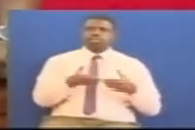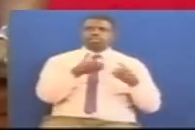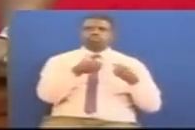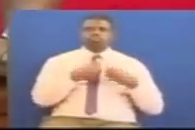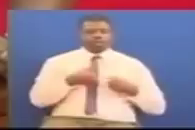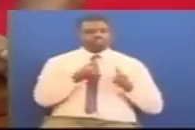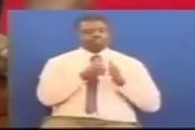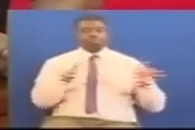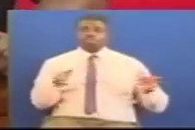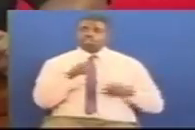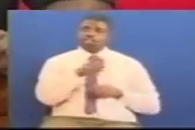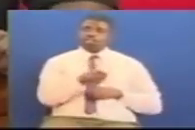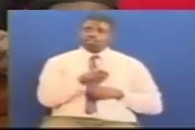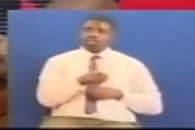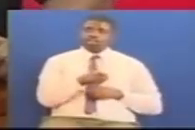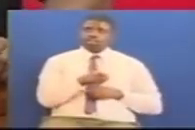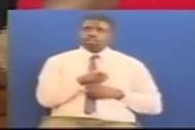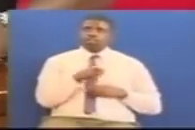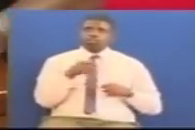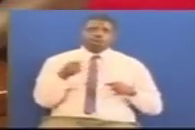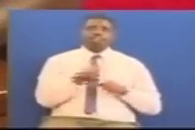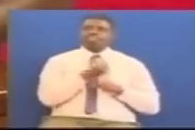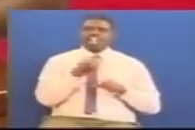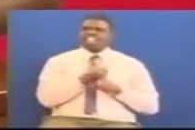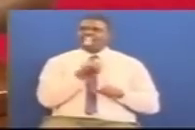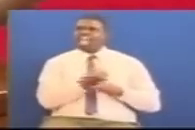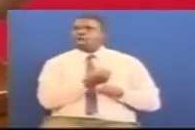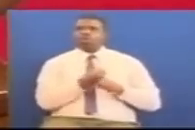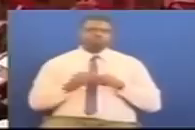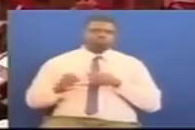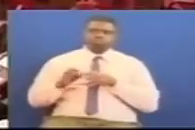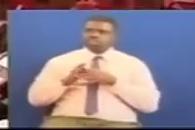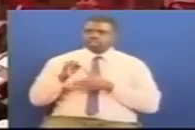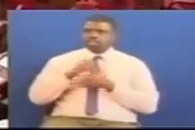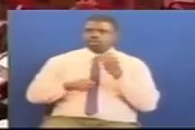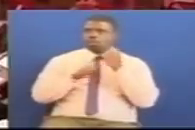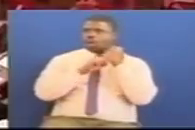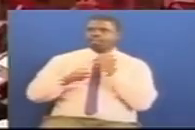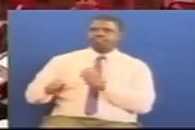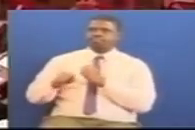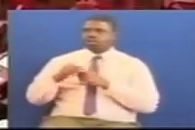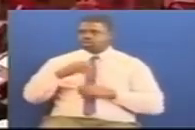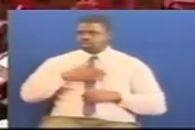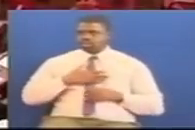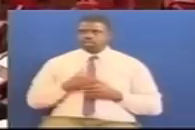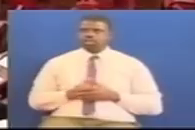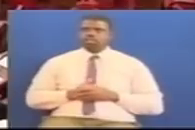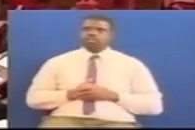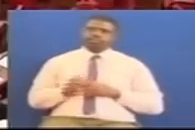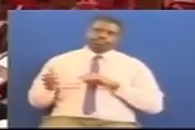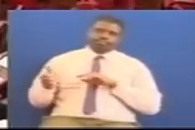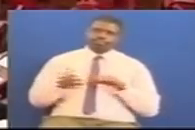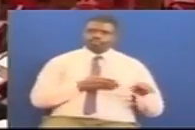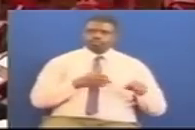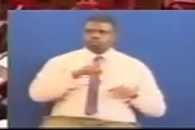hii kuwafanya wasijihusishe katika uhalifu. Asante sana. Asante Mheshimiwa Fakaria.